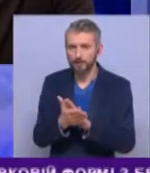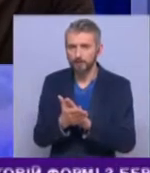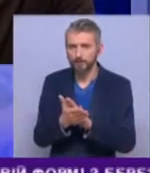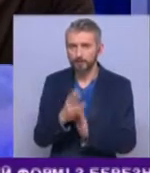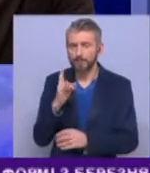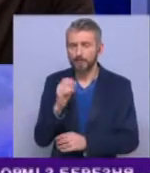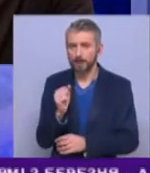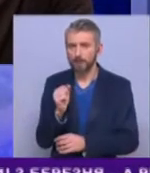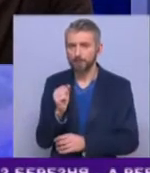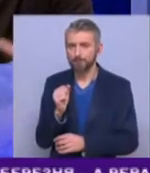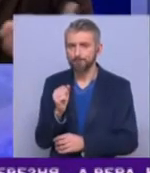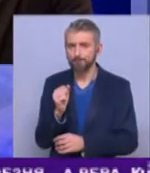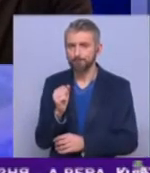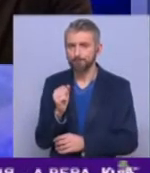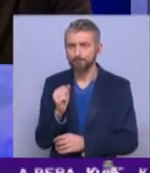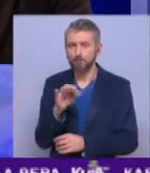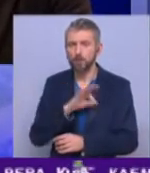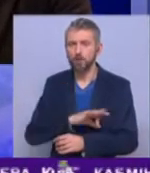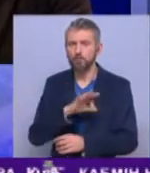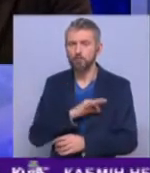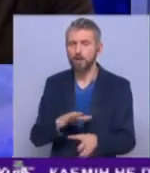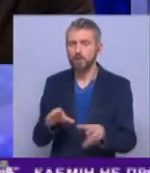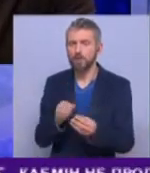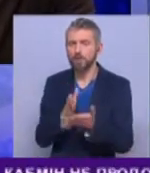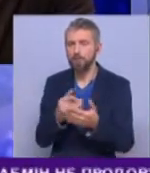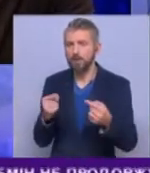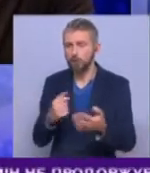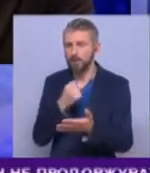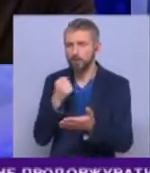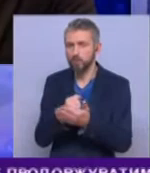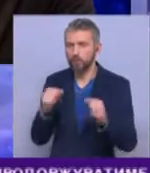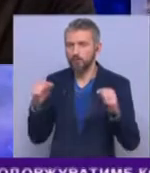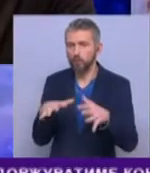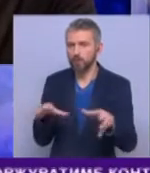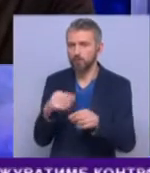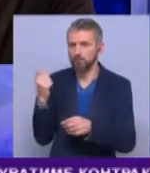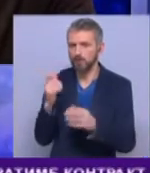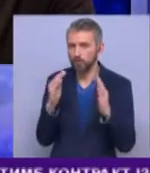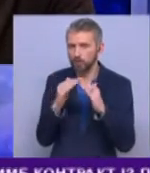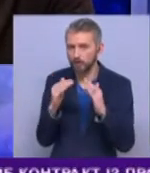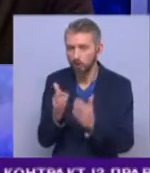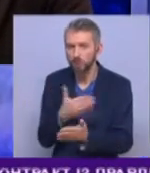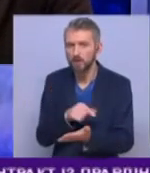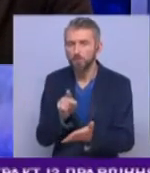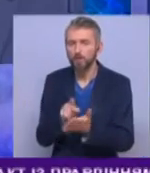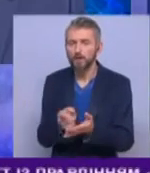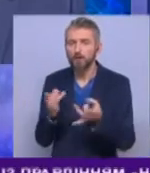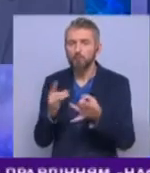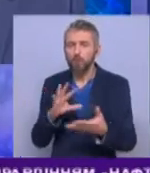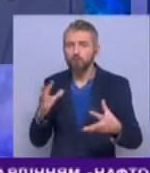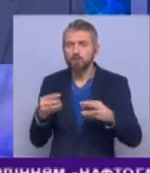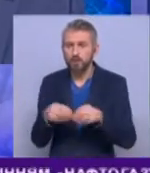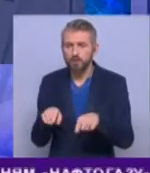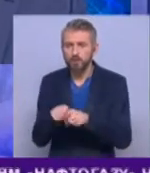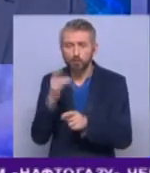значить, за користування спільним майном затверджуються на зборах співвласників будинку. Тобто ми повинні просто прийти до цієї